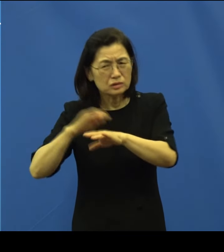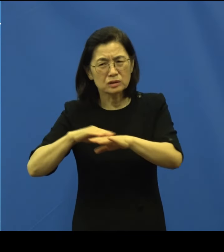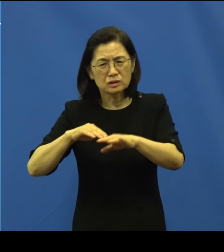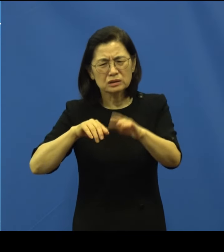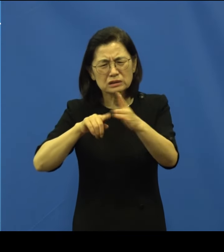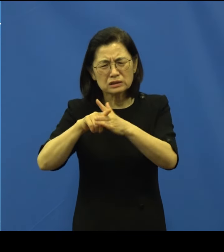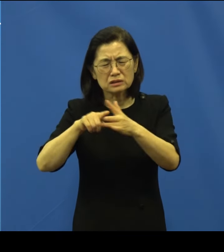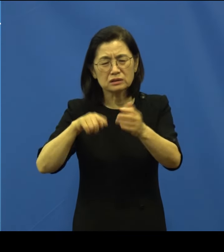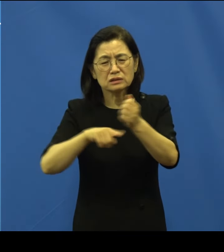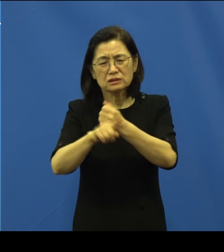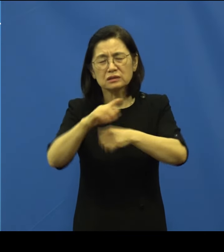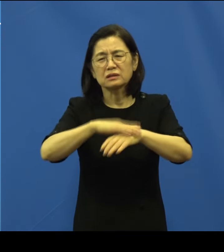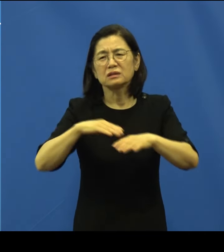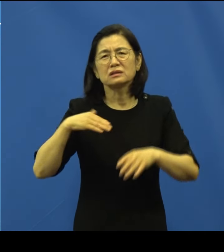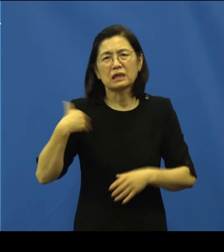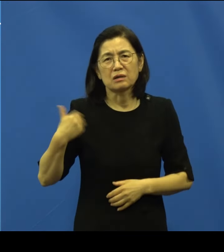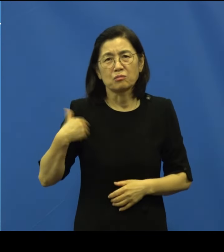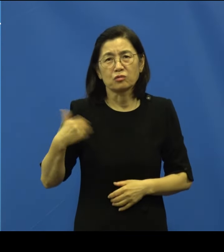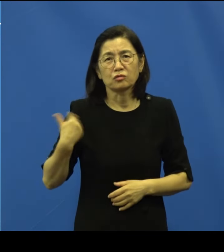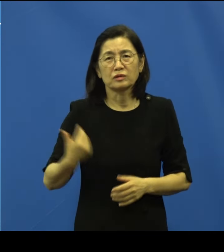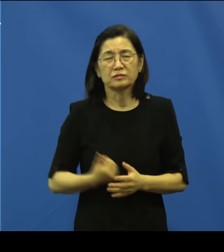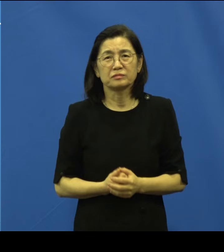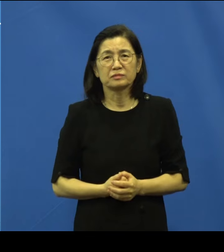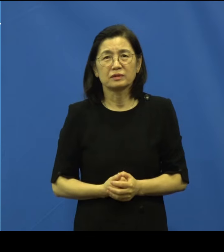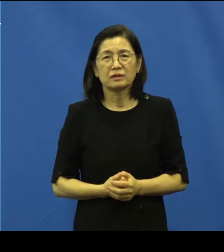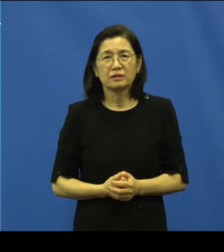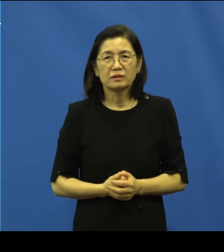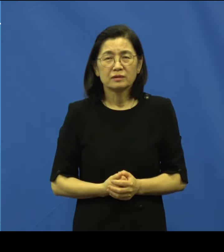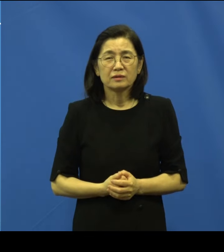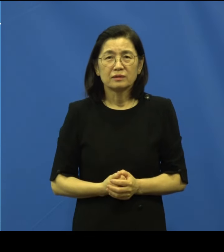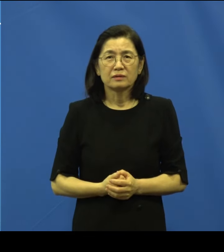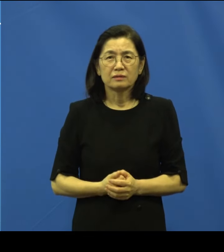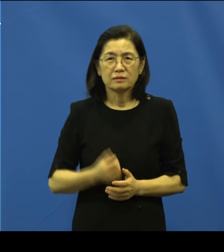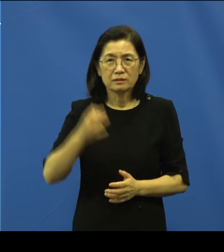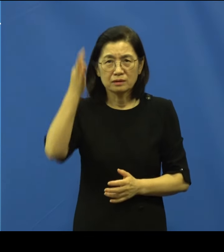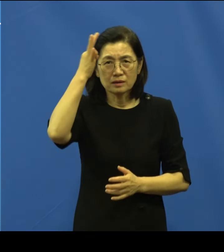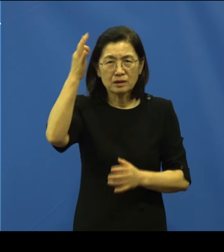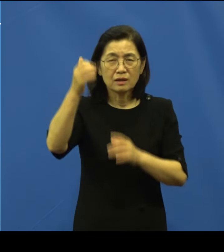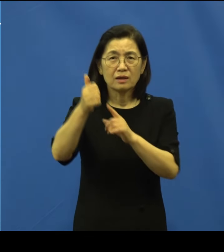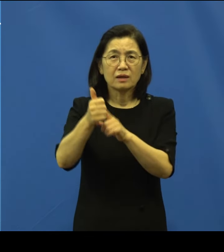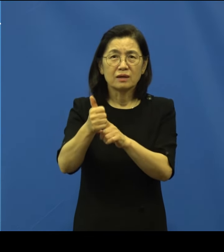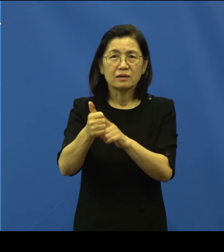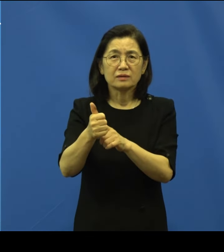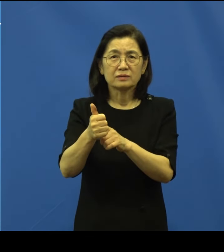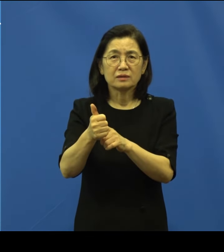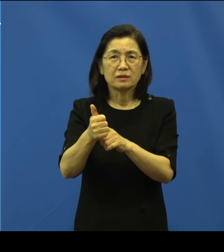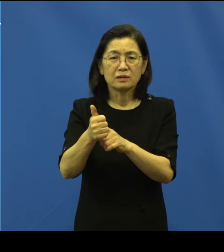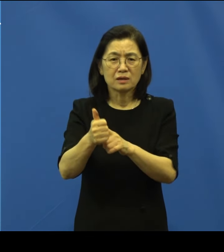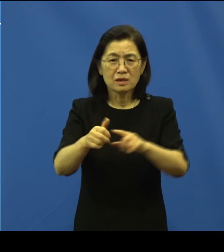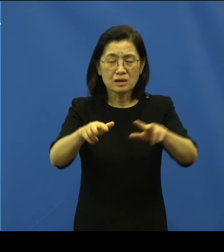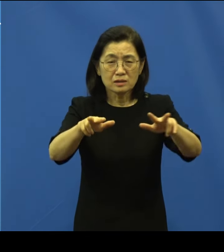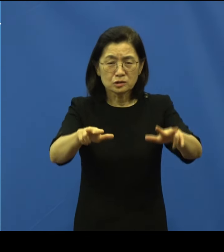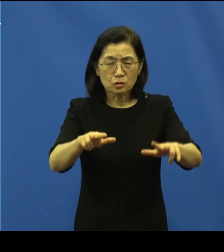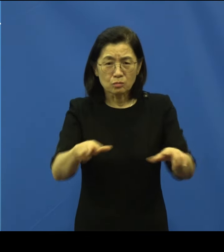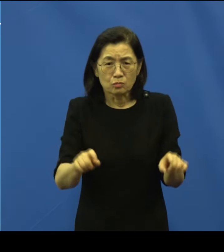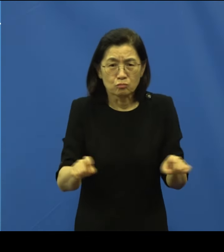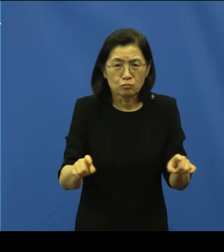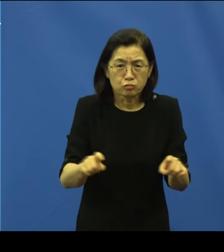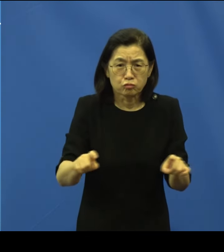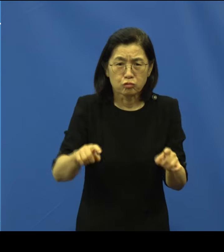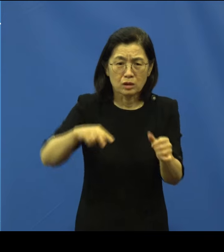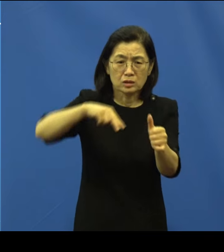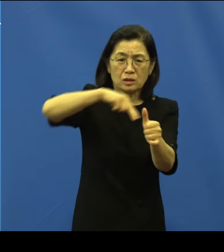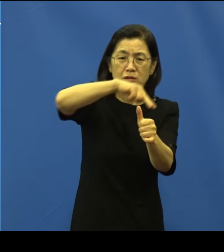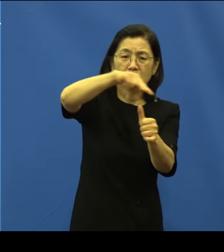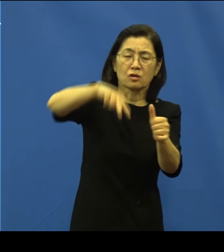엘리사 선지자가 좀 약간 맛이 간 것 같이, 그죠? 뭐 지금 이런 상황인데 무슨 소리 하는